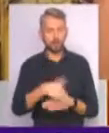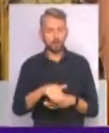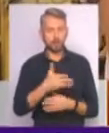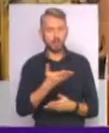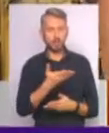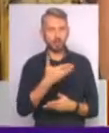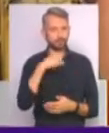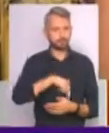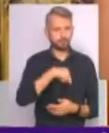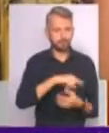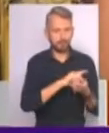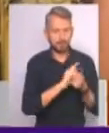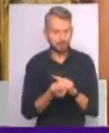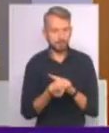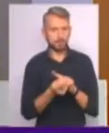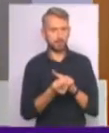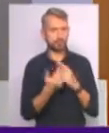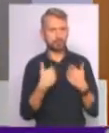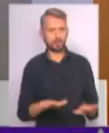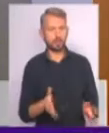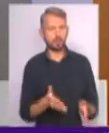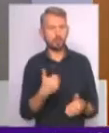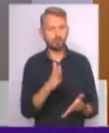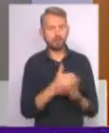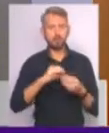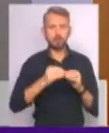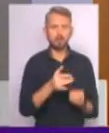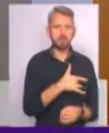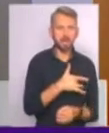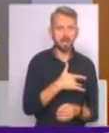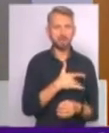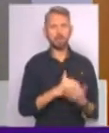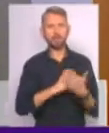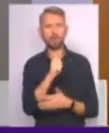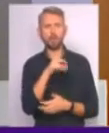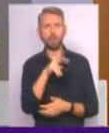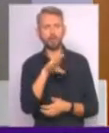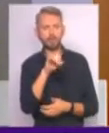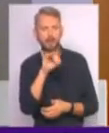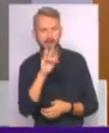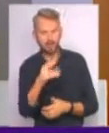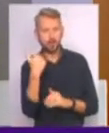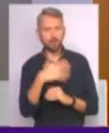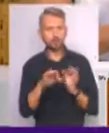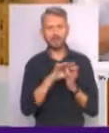органическая патология, уже изменились ткани, уже есть проблемы сердца, уже высокий холестерин, уже поражены сосуды, то здесь